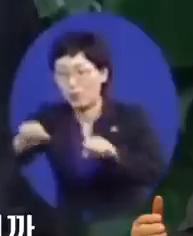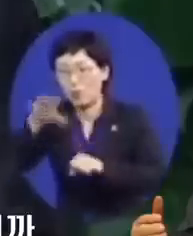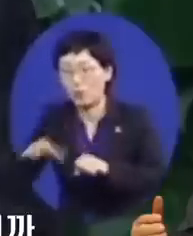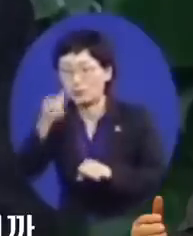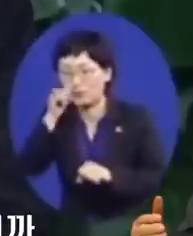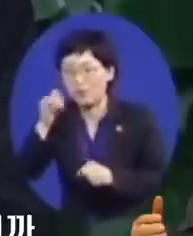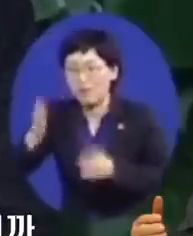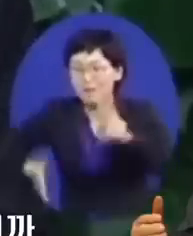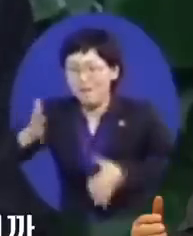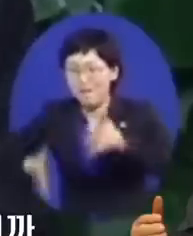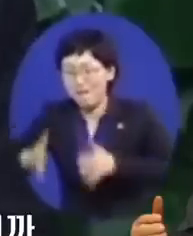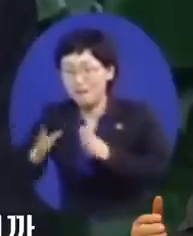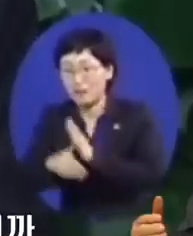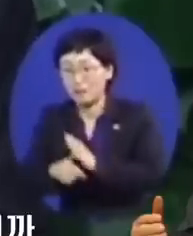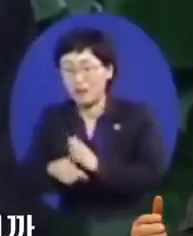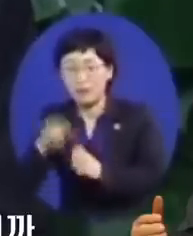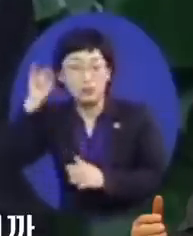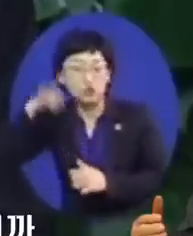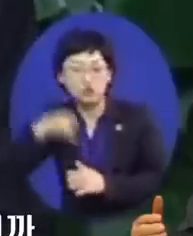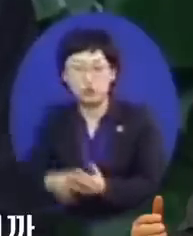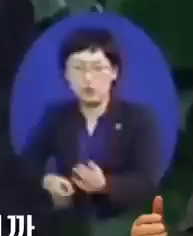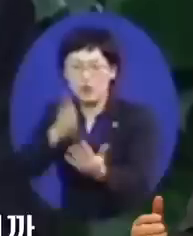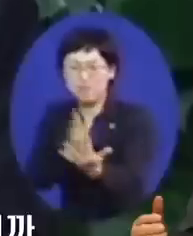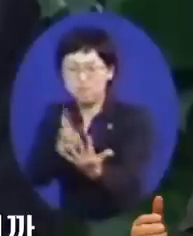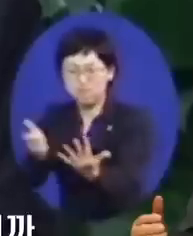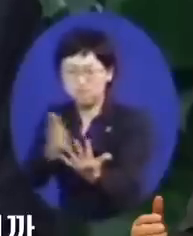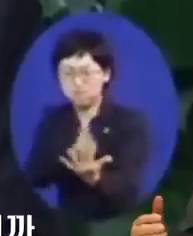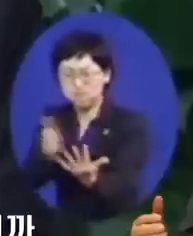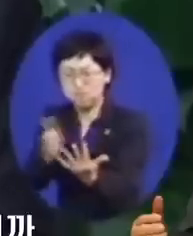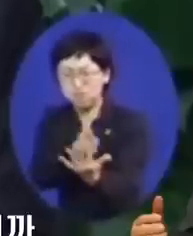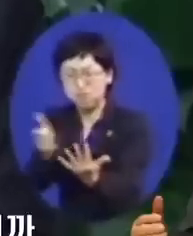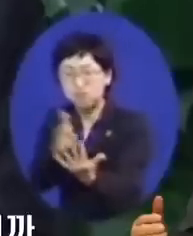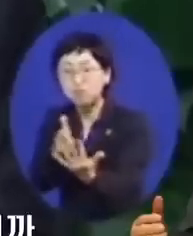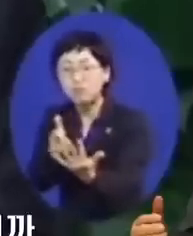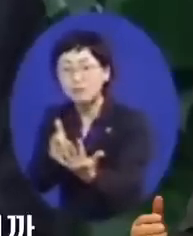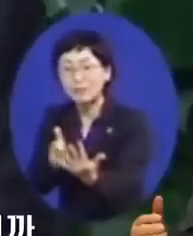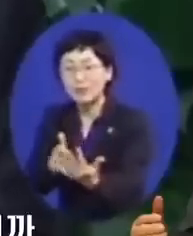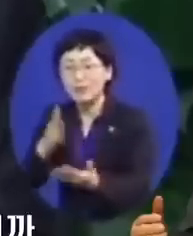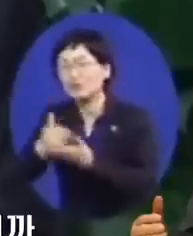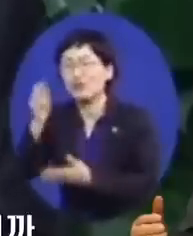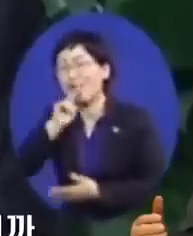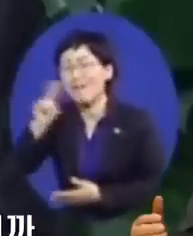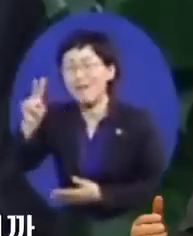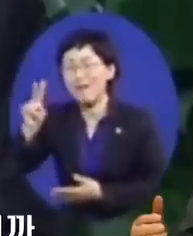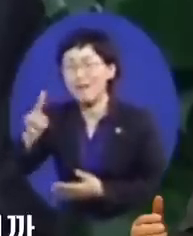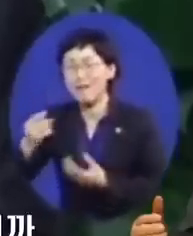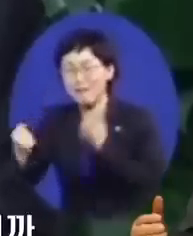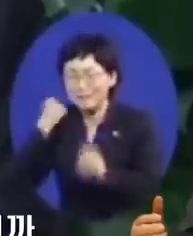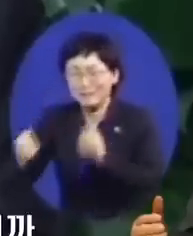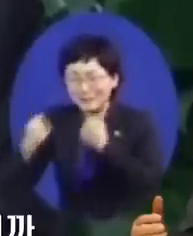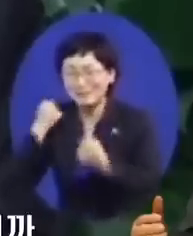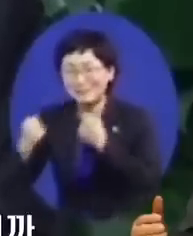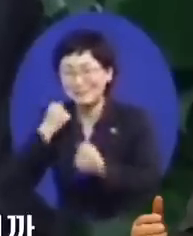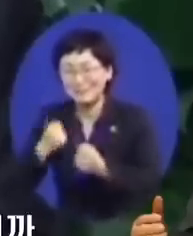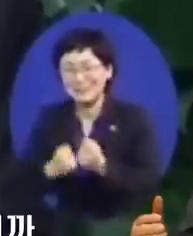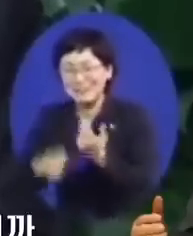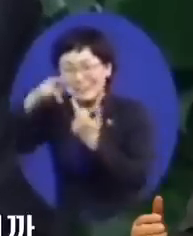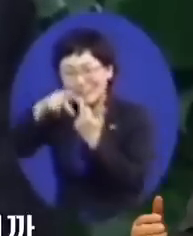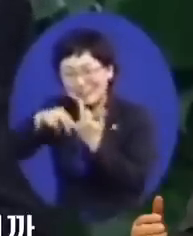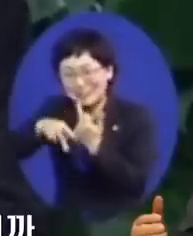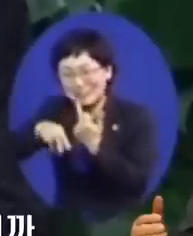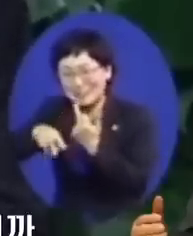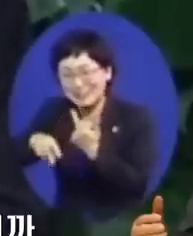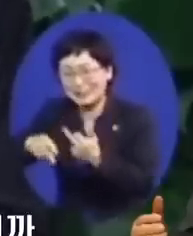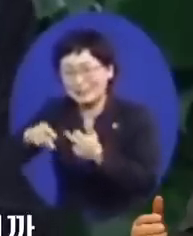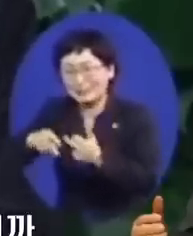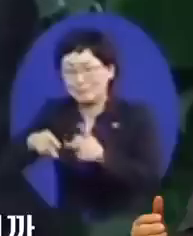뛰어나가니까 중공군 기관총이 비같이 쏟아지는 것입니다. 주의 이름을 부르고 죽을 힘을 다해서 산 밑바닥에